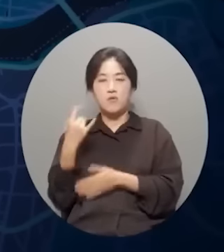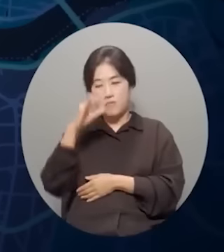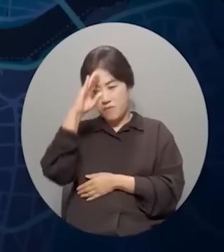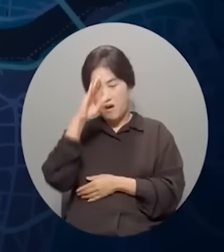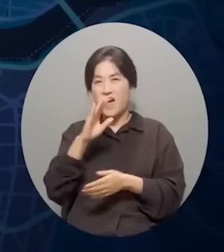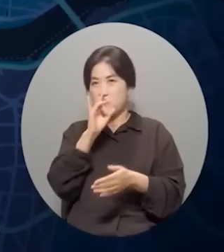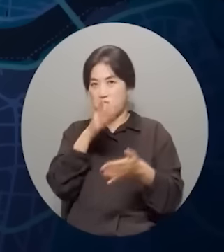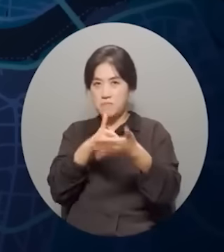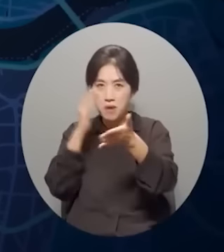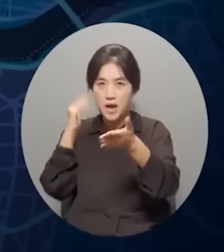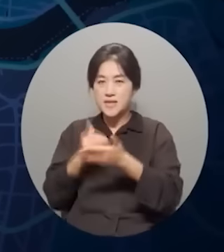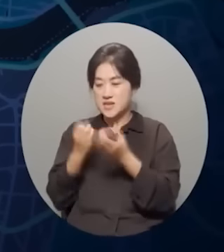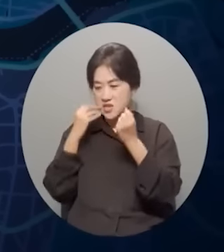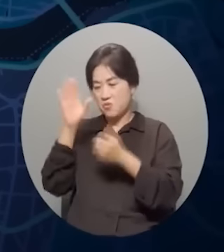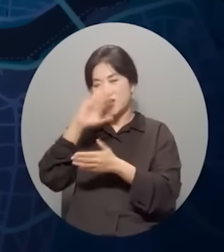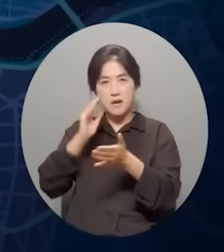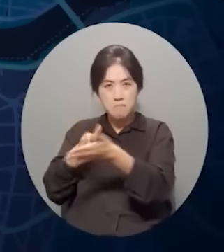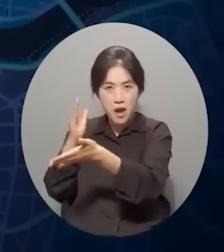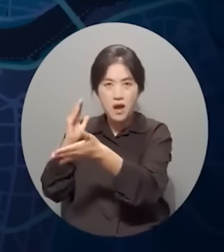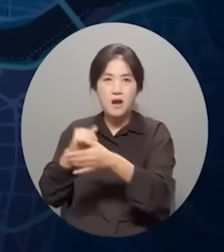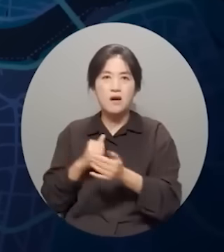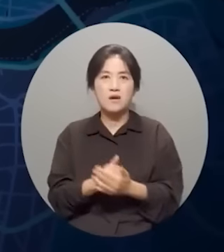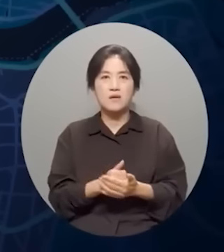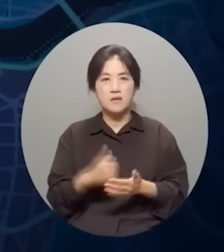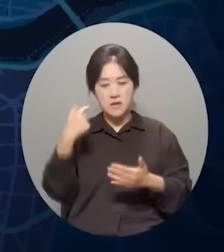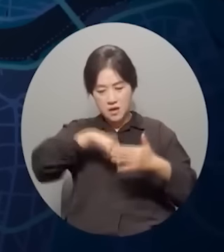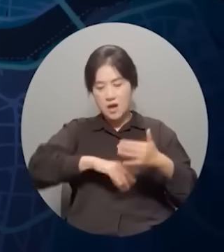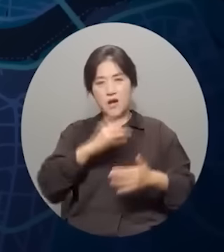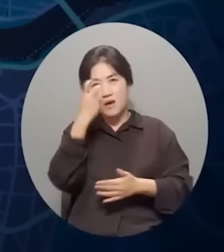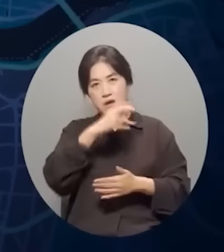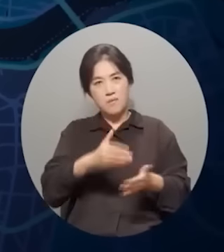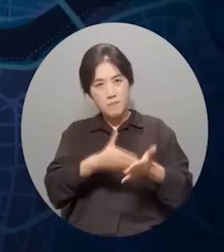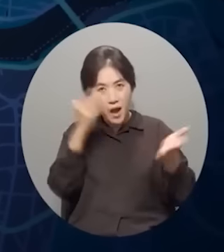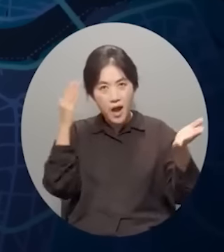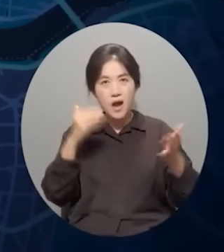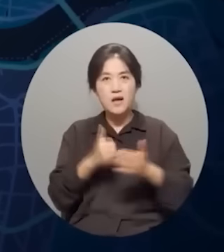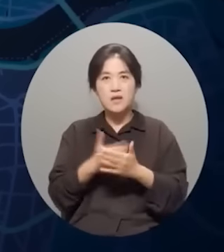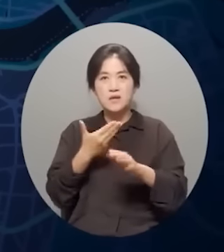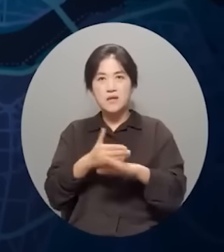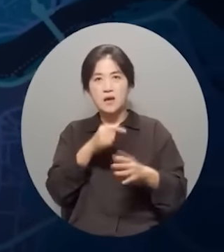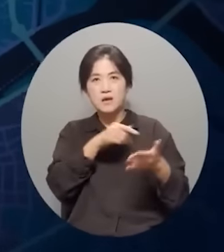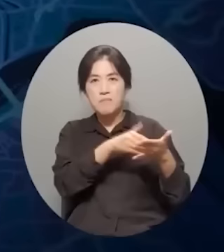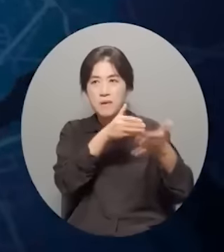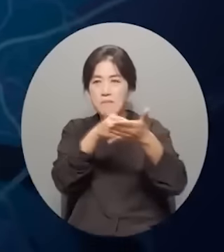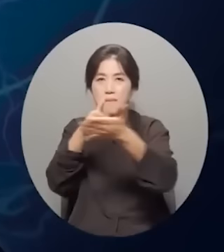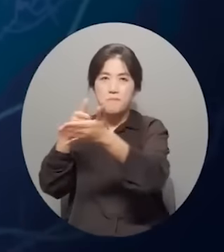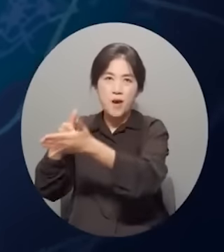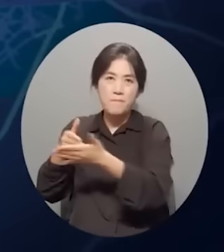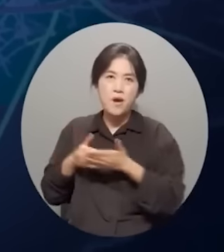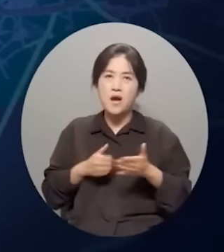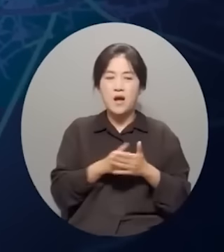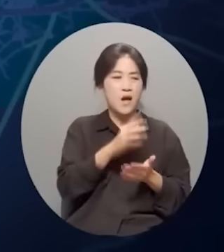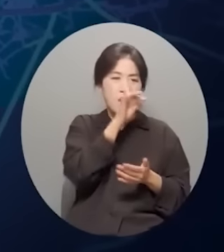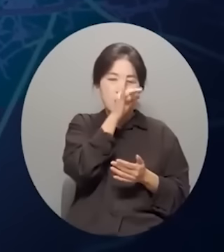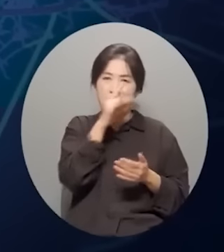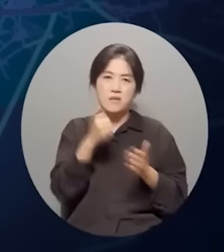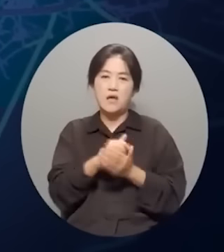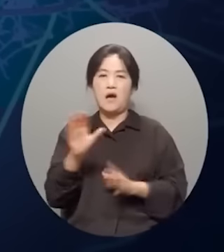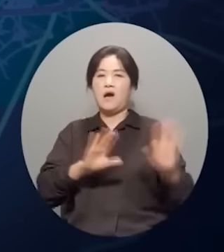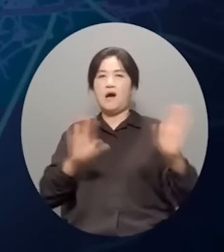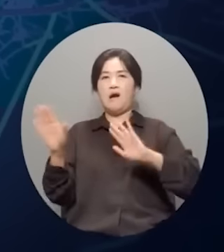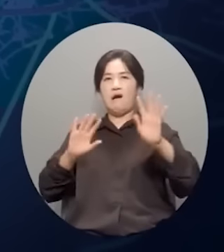안 된다 신규 환자는 안 받겠다 내과 진료가 불가하다 다른 선어 곳에서도 가은 이유로 손살